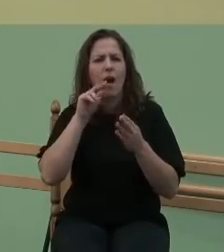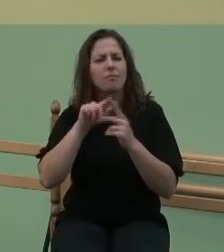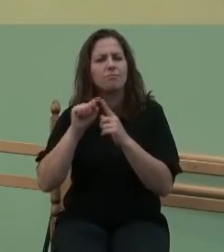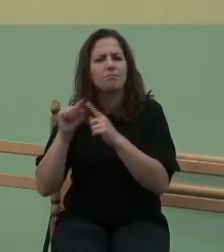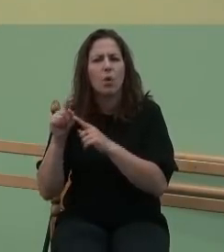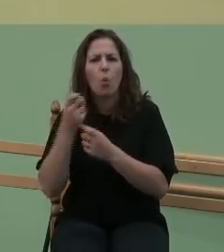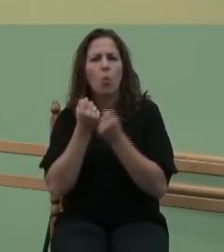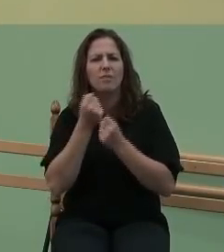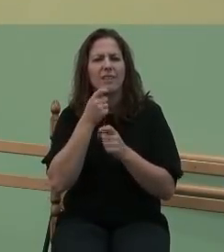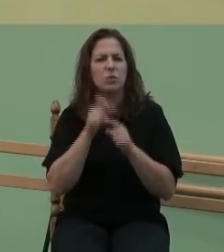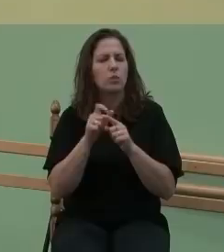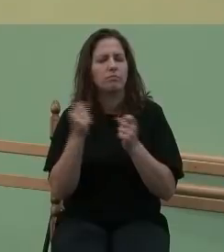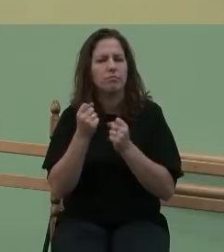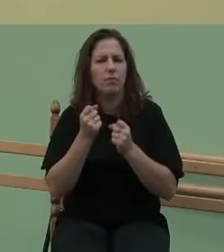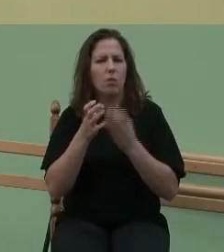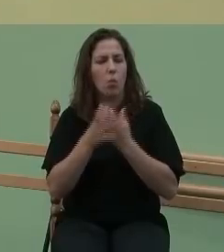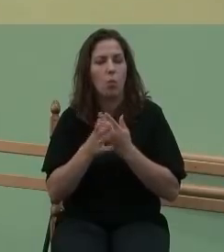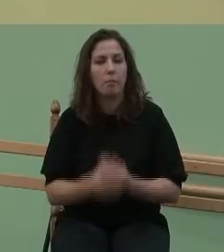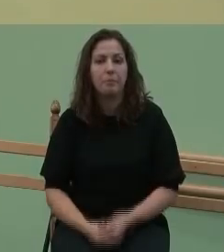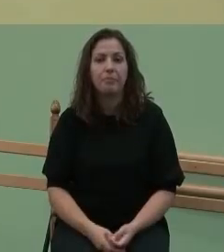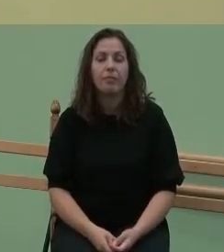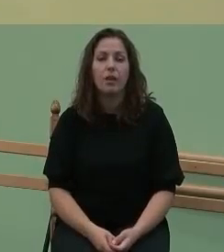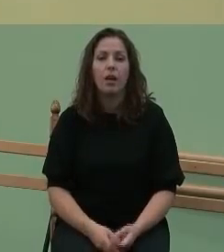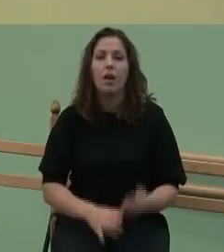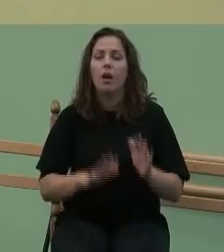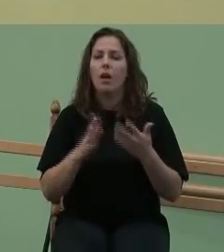Smarzowski używa języka barwnego.